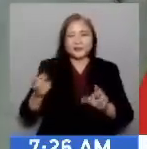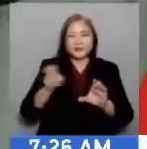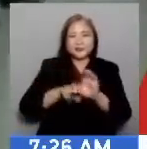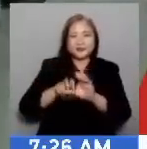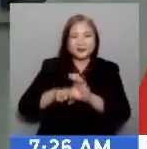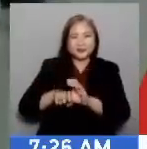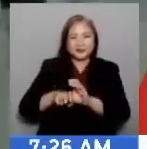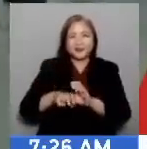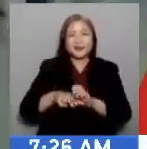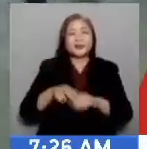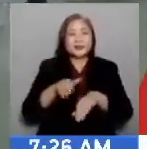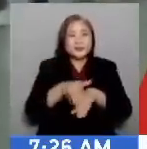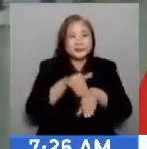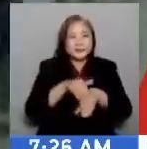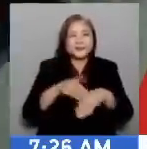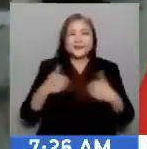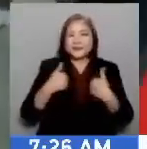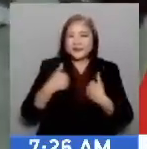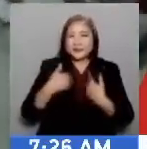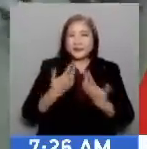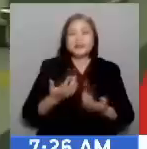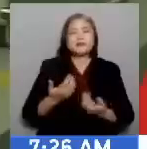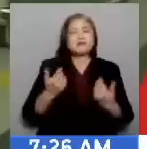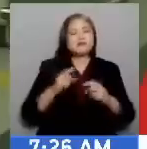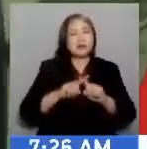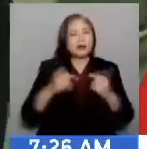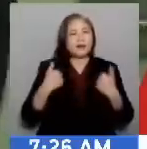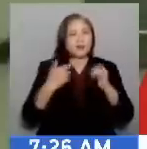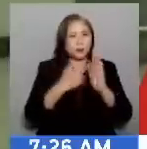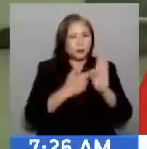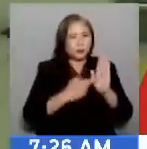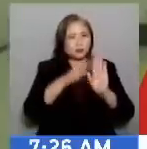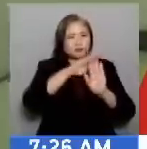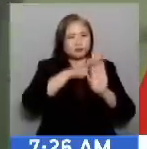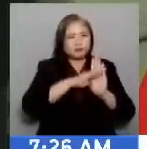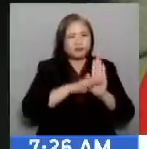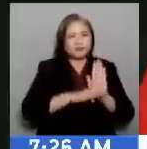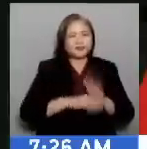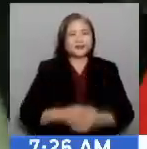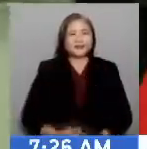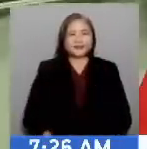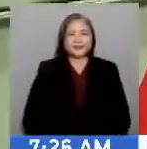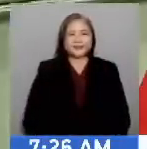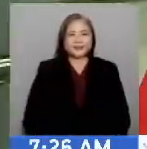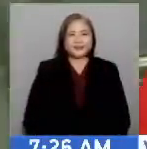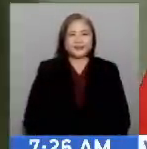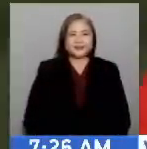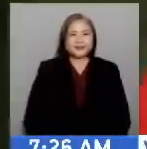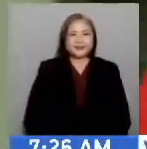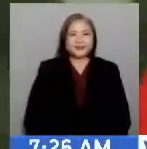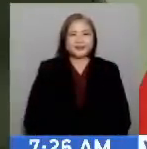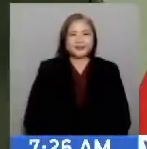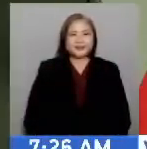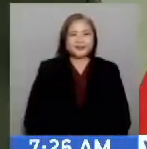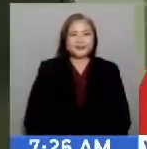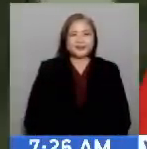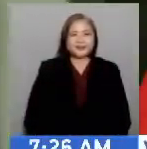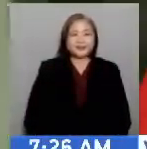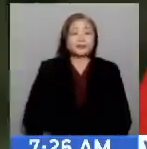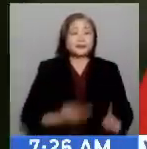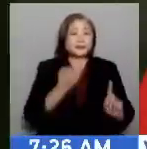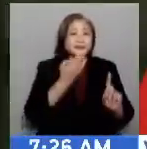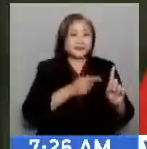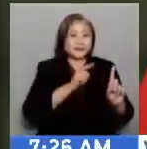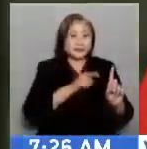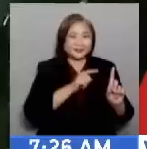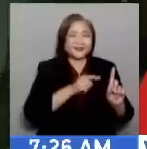course, meron ding guidelines. Ang casino dealer na si Jose Rio Boy, madalang